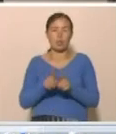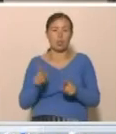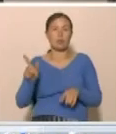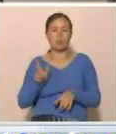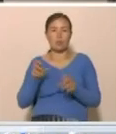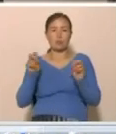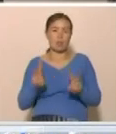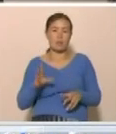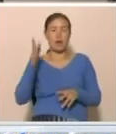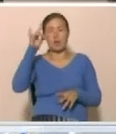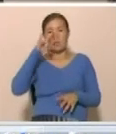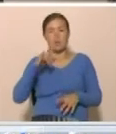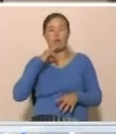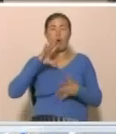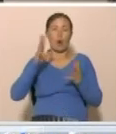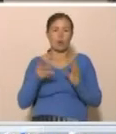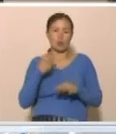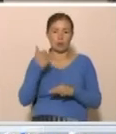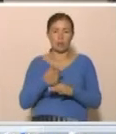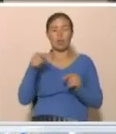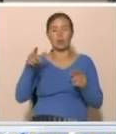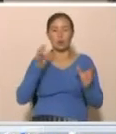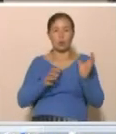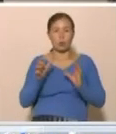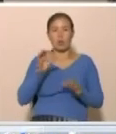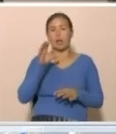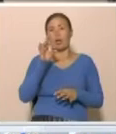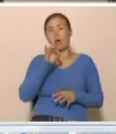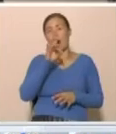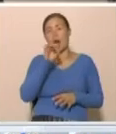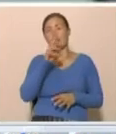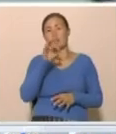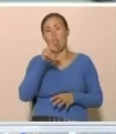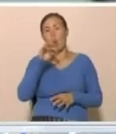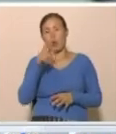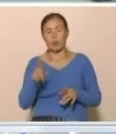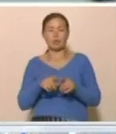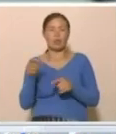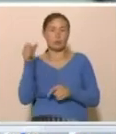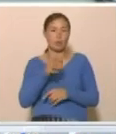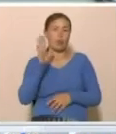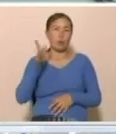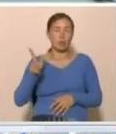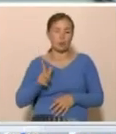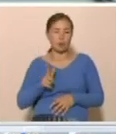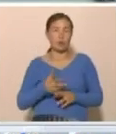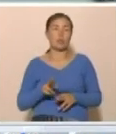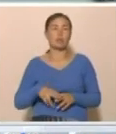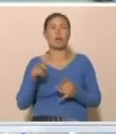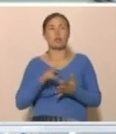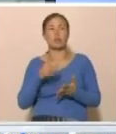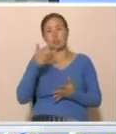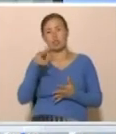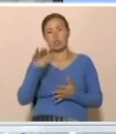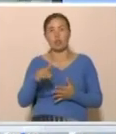бригада специалистов Казахского научно-исследовательского института онкологии и радиологии. По словам Нурлана Джариева, сейчас в центре работает около